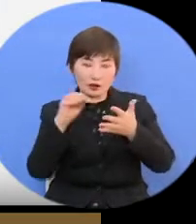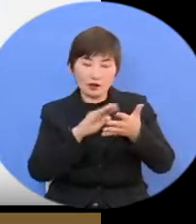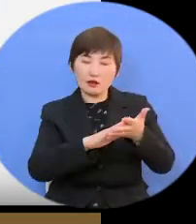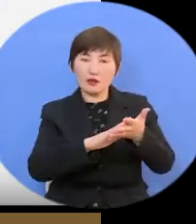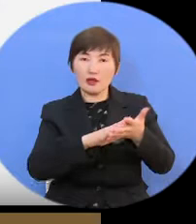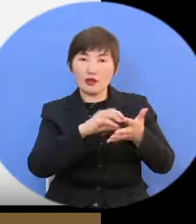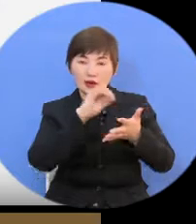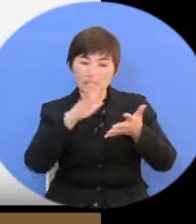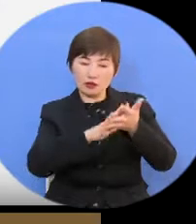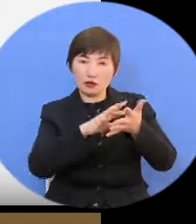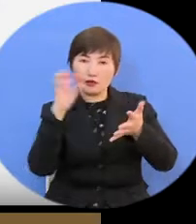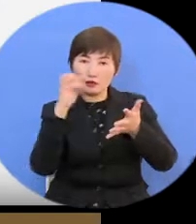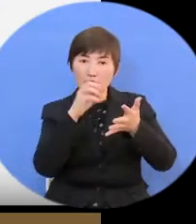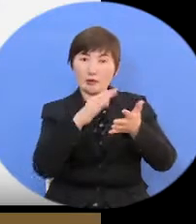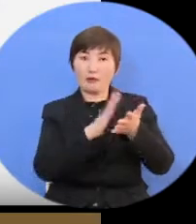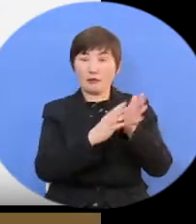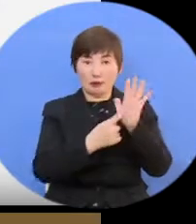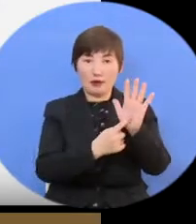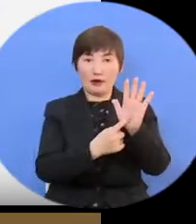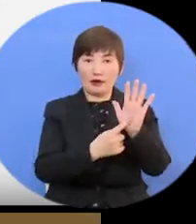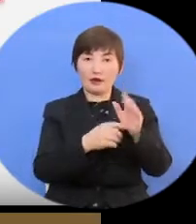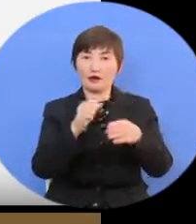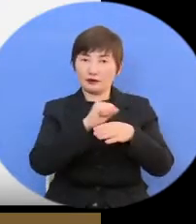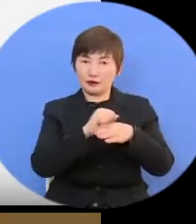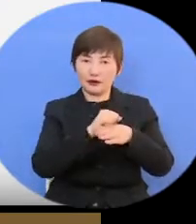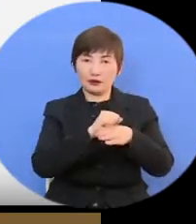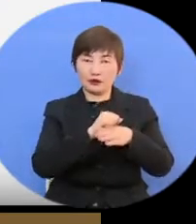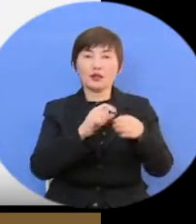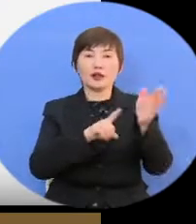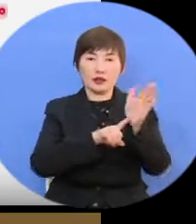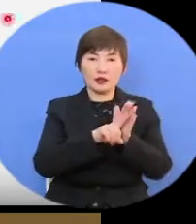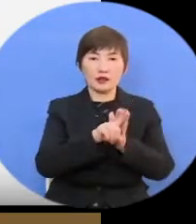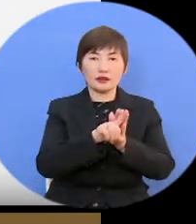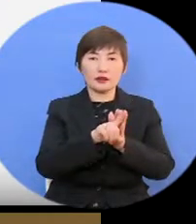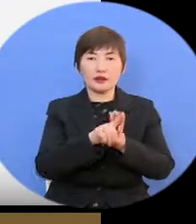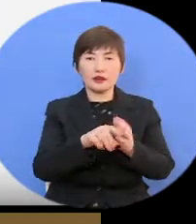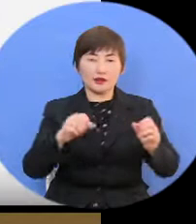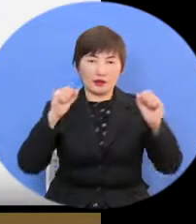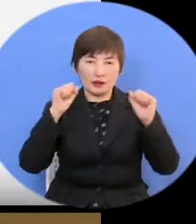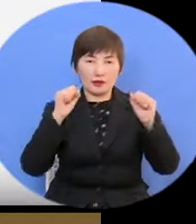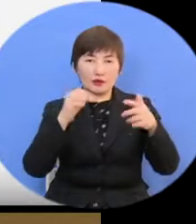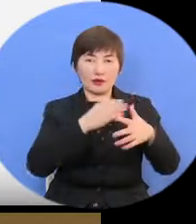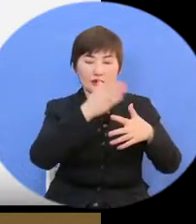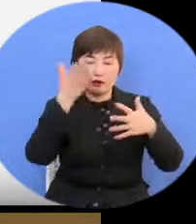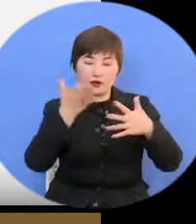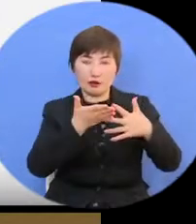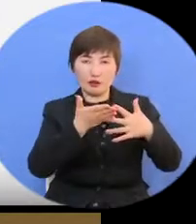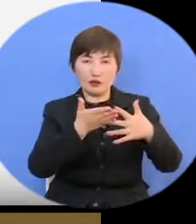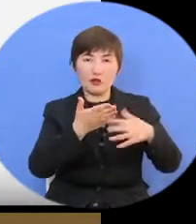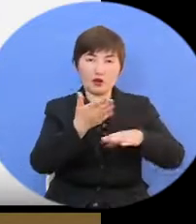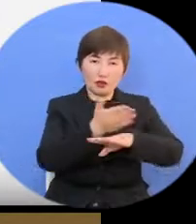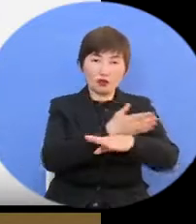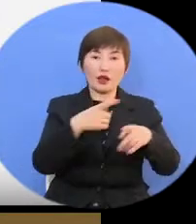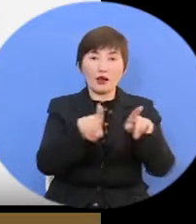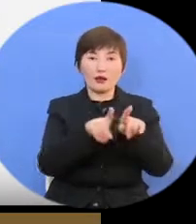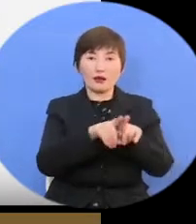Тэдний шийдэлтийн дүнг хүснэгтэнд үзүүлсэн байна. За, энэ даалгаврын хүрээнд эхлээд тамирчин тус бүрийн үзүүлэлтийн дундаж ба далаацыг олох нь